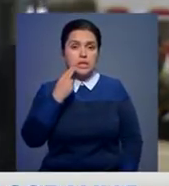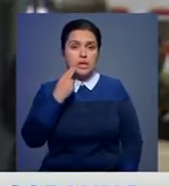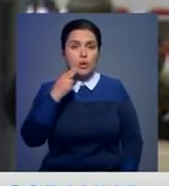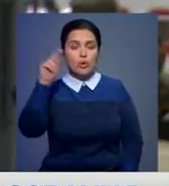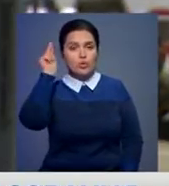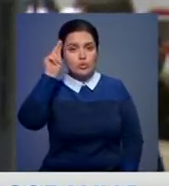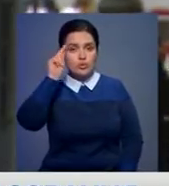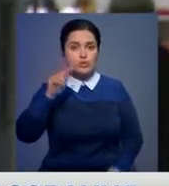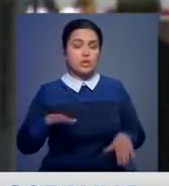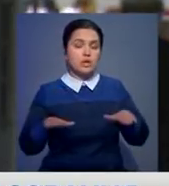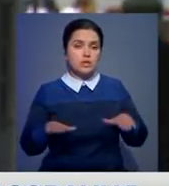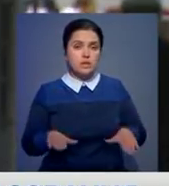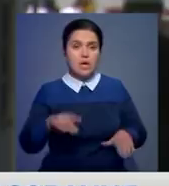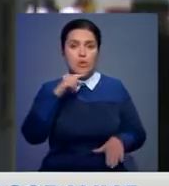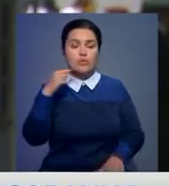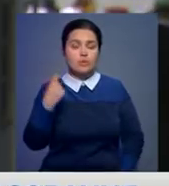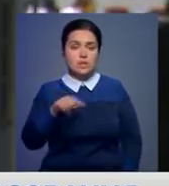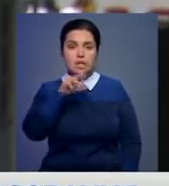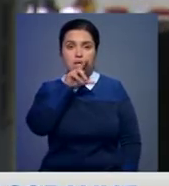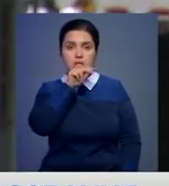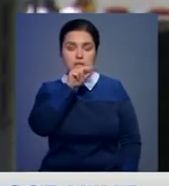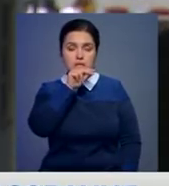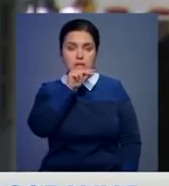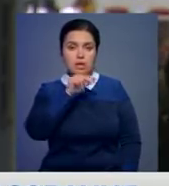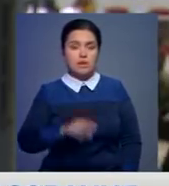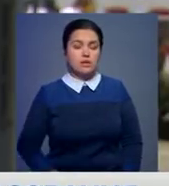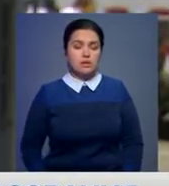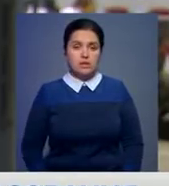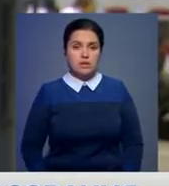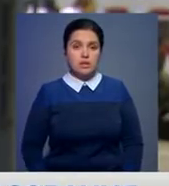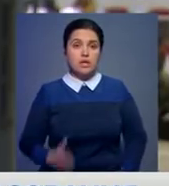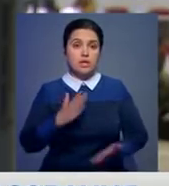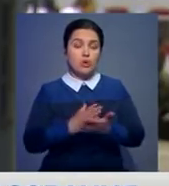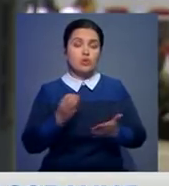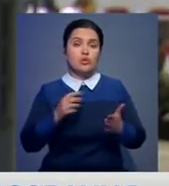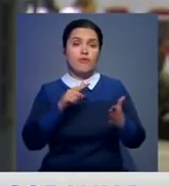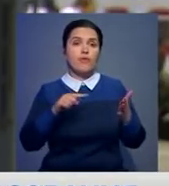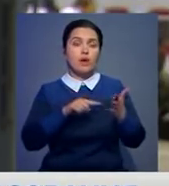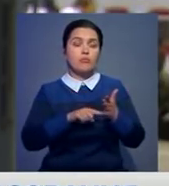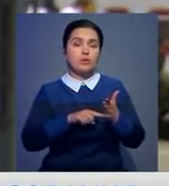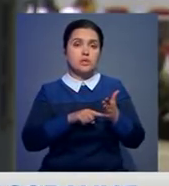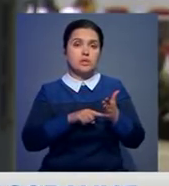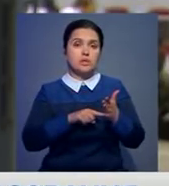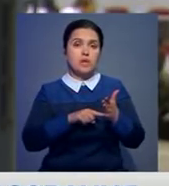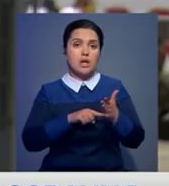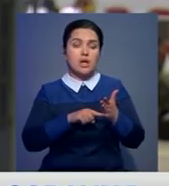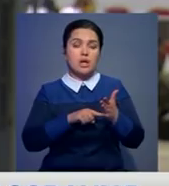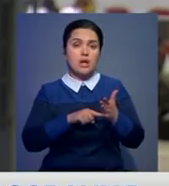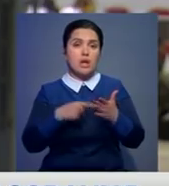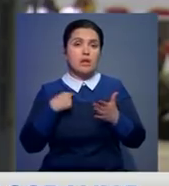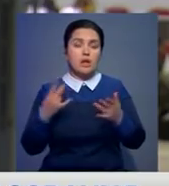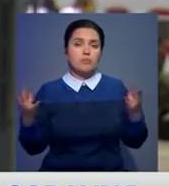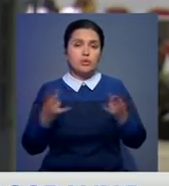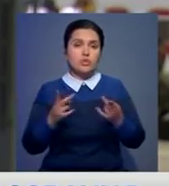изучать здесь русский язык. Нужно сказать, что есть еще вопрос, потому что нам нужно разворачивать не